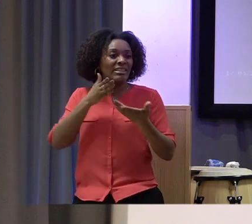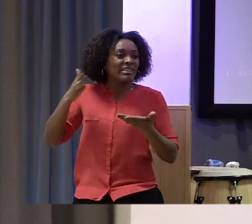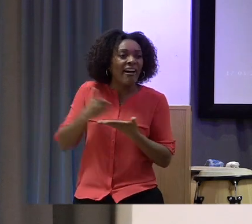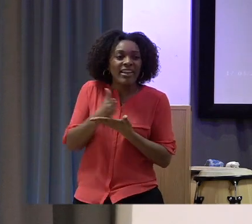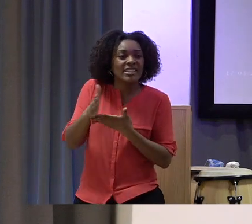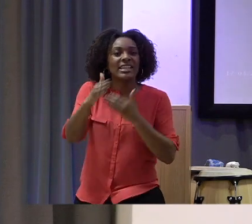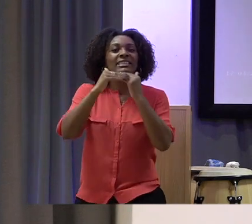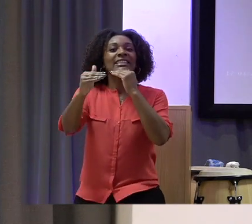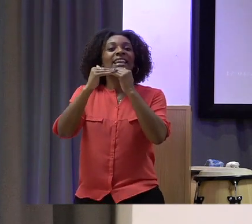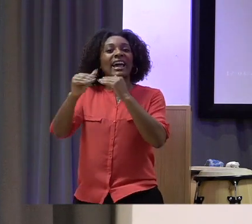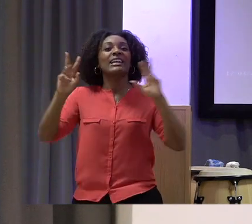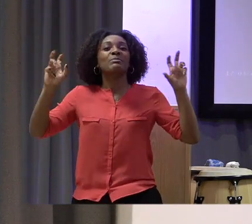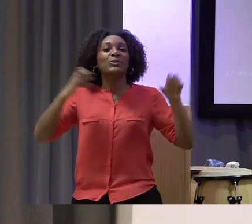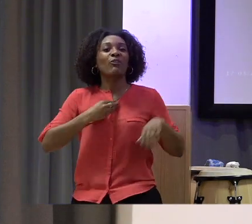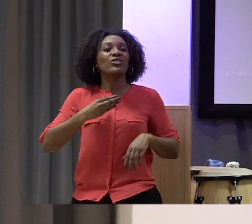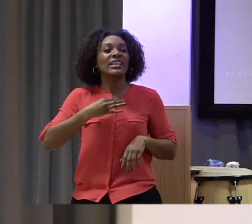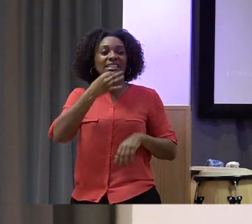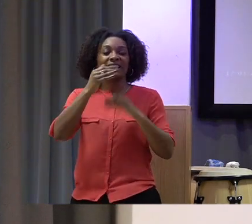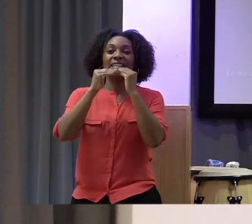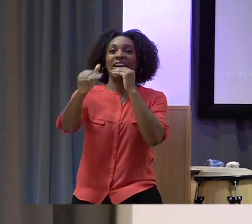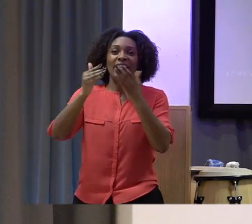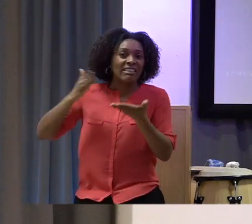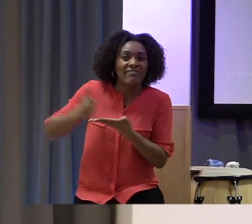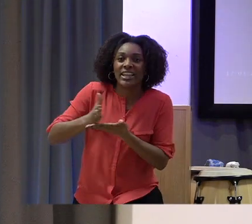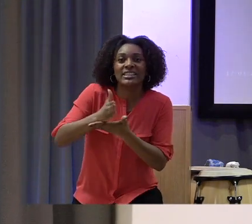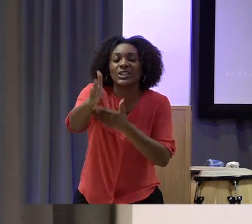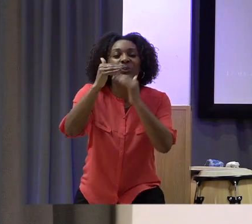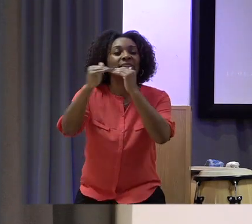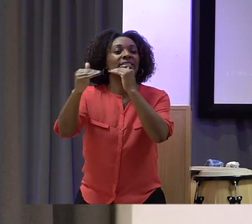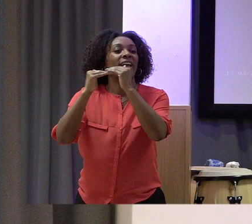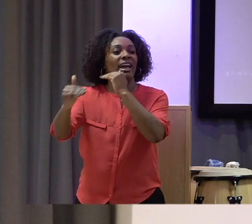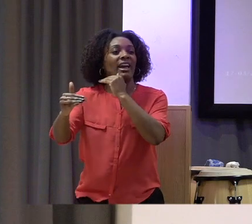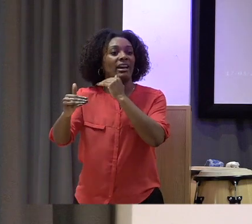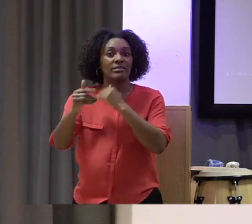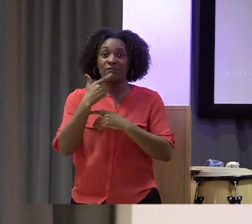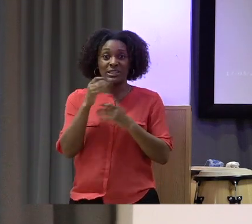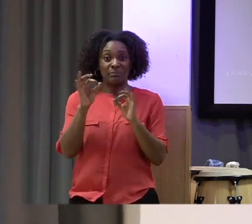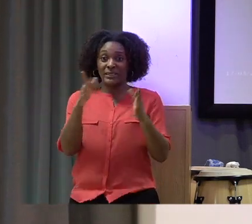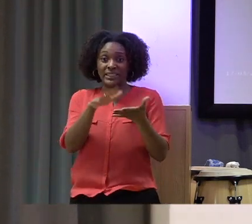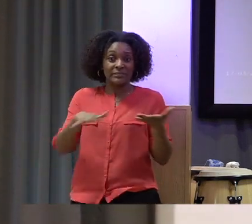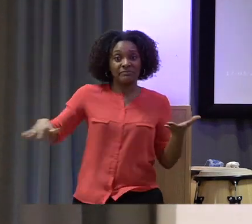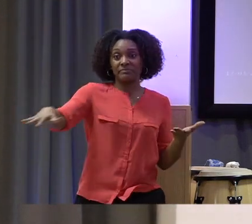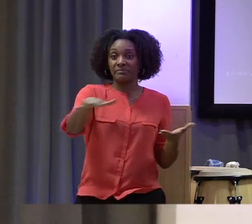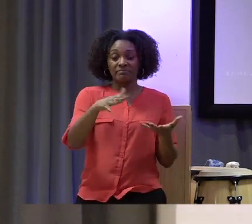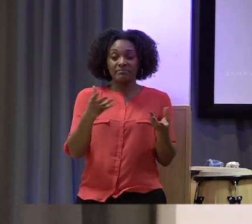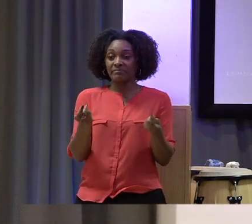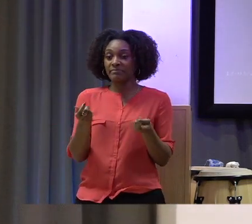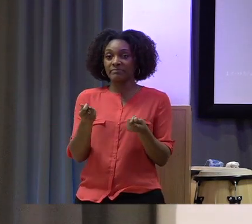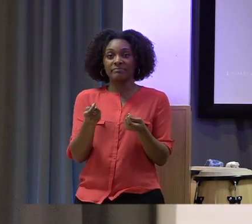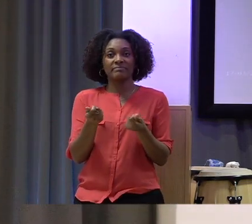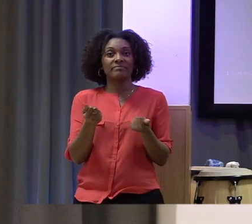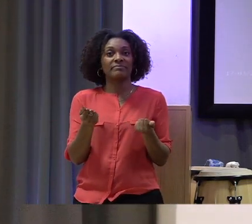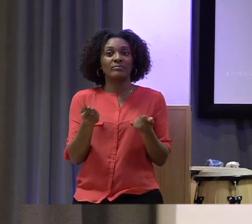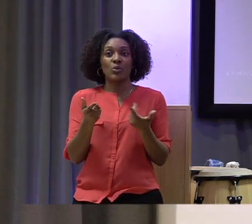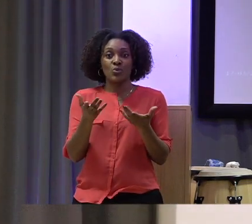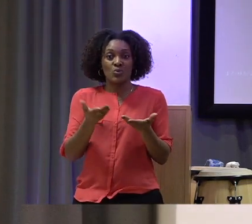désert. Le désert est vu comme une zone, un espace